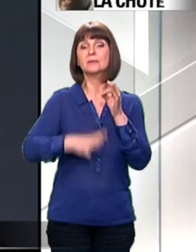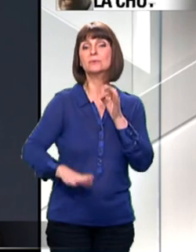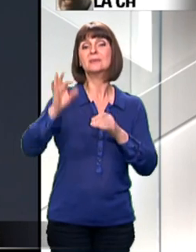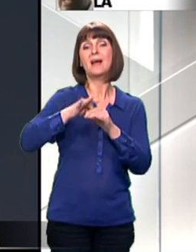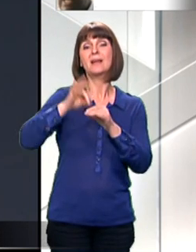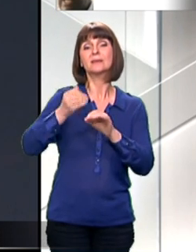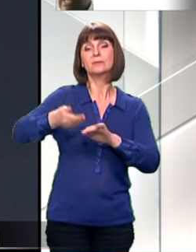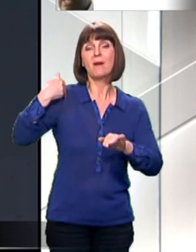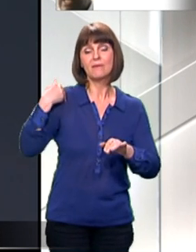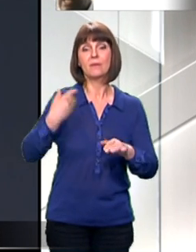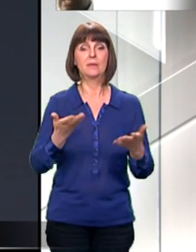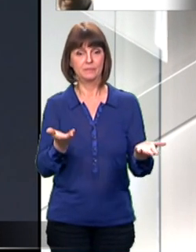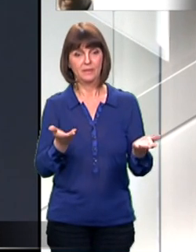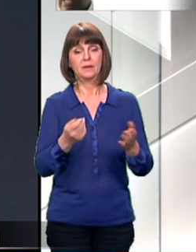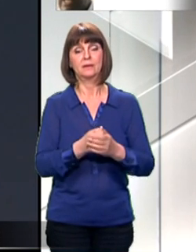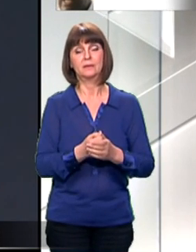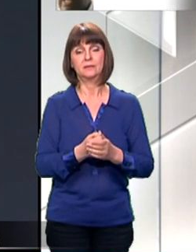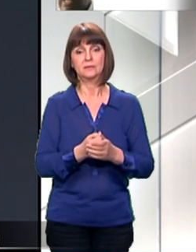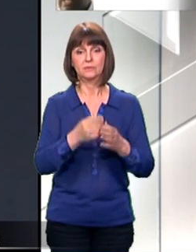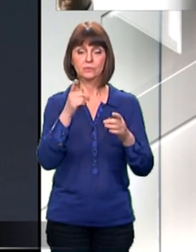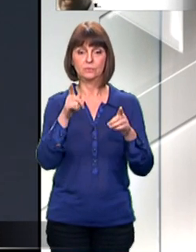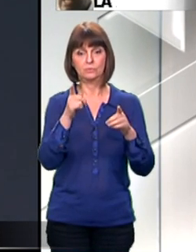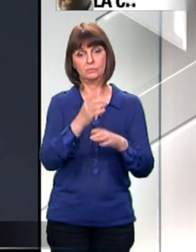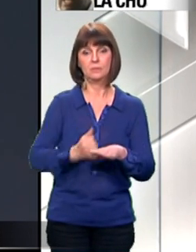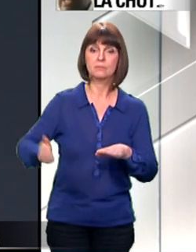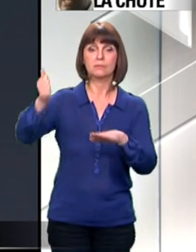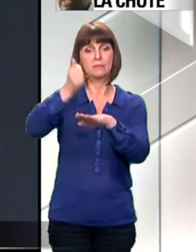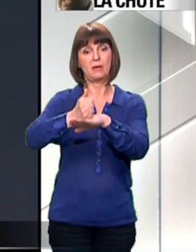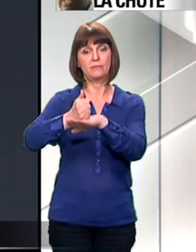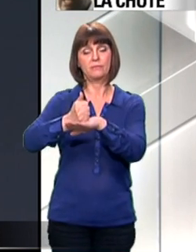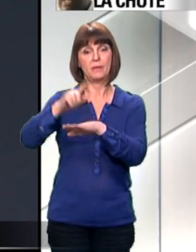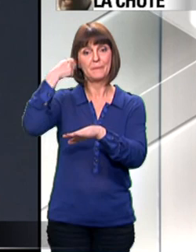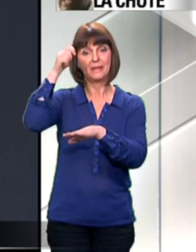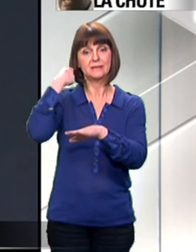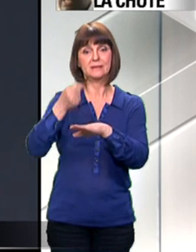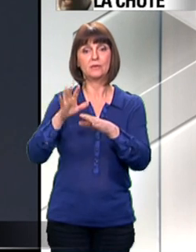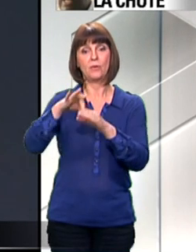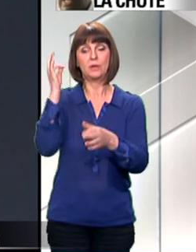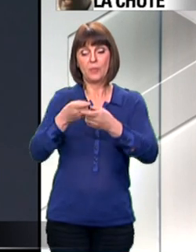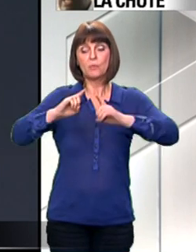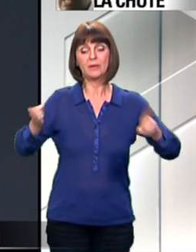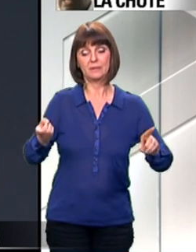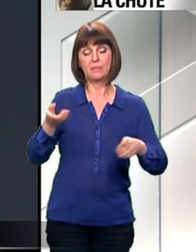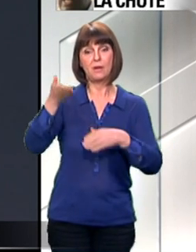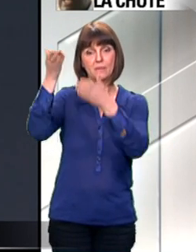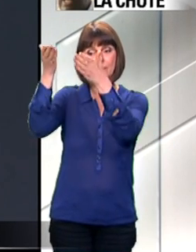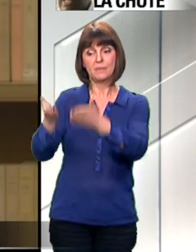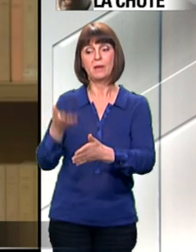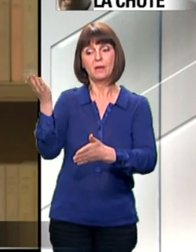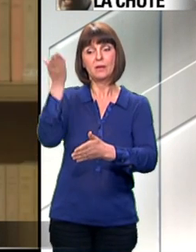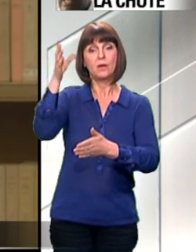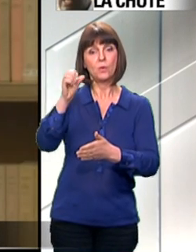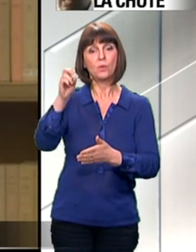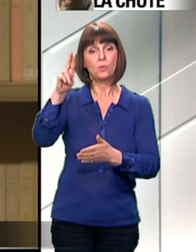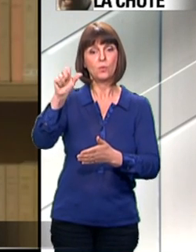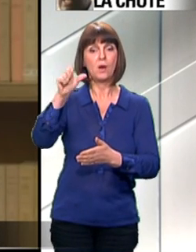et conséquemment l'installation du président démocratiquement élu, Son Excellence